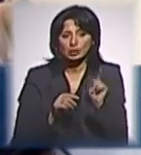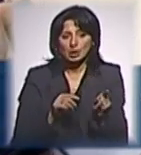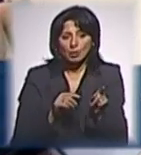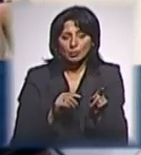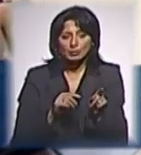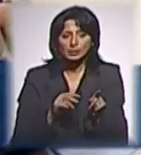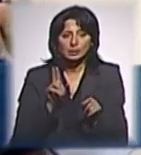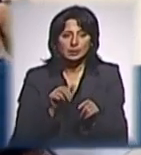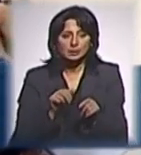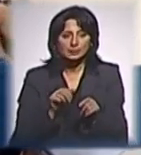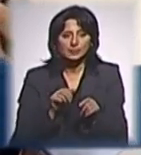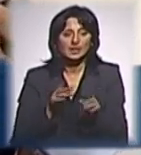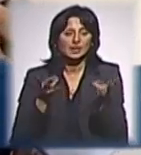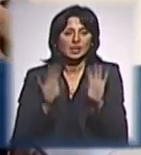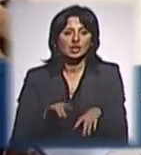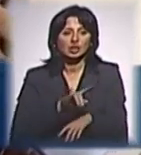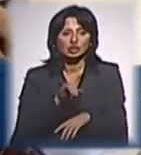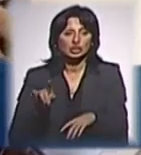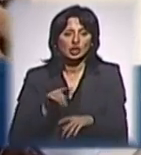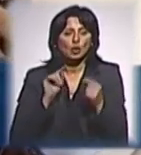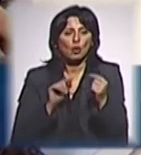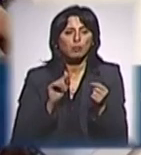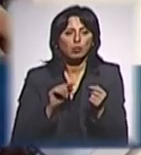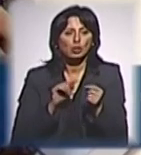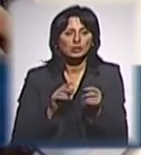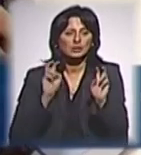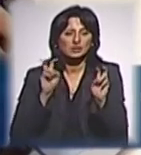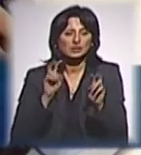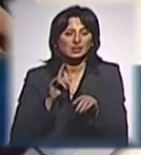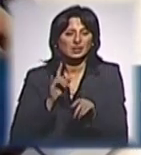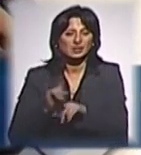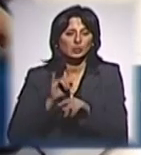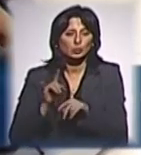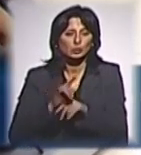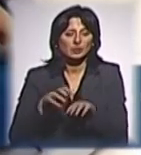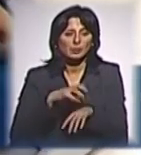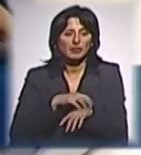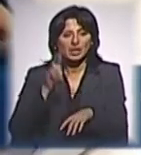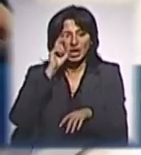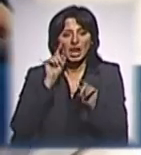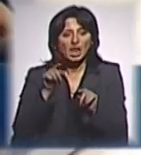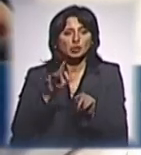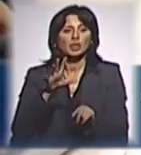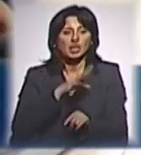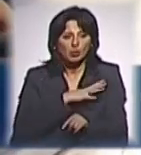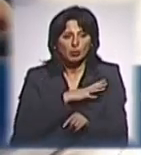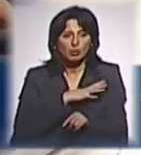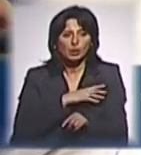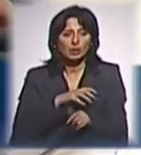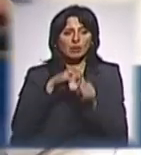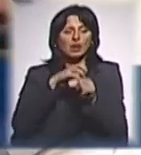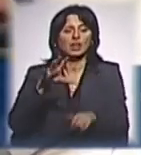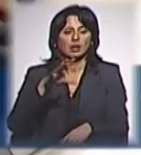მოძრაობამ და დანარჩენი ოპოზიციური ფსევდო პარტიებისათვის, რომლებიც ხელისუფლებაშიც იყვნენ,